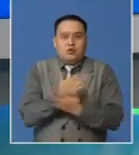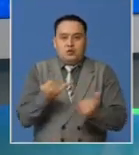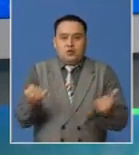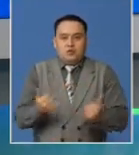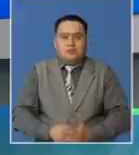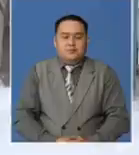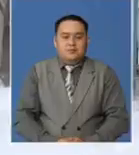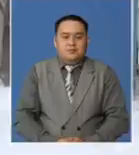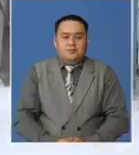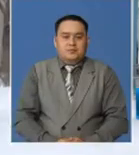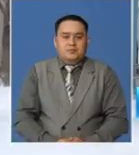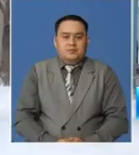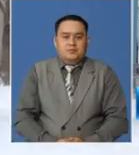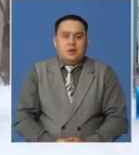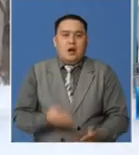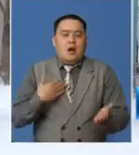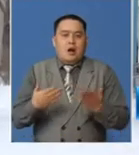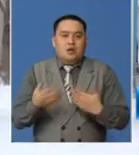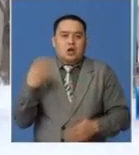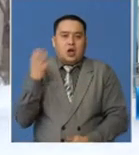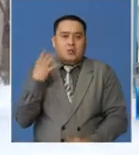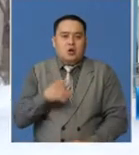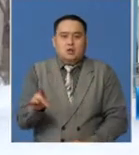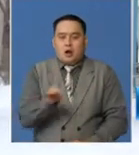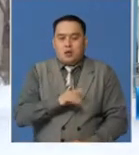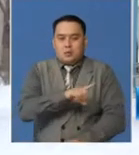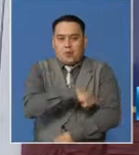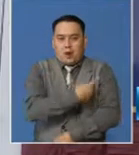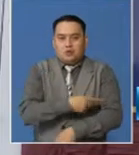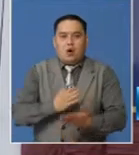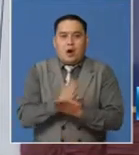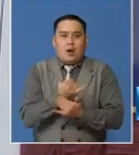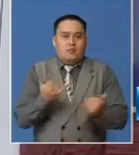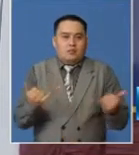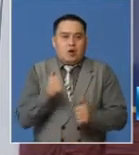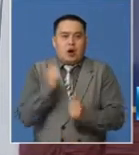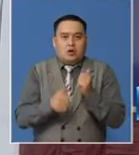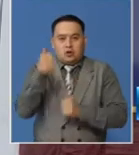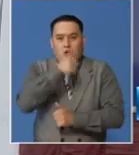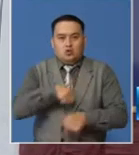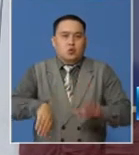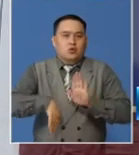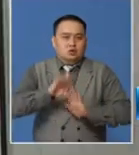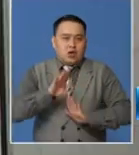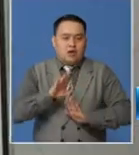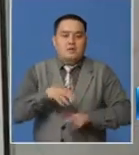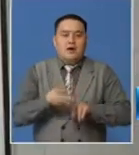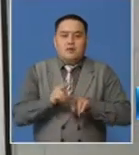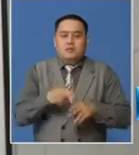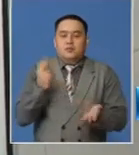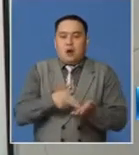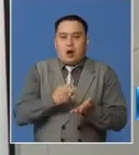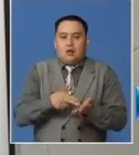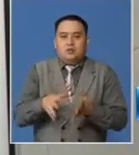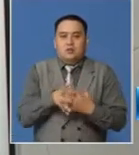помощь. Отношение жителей Кербулакского района к медицинскому обслуживанию с каждым годом улучшается. Об этом